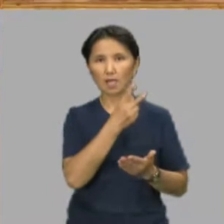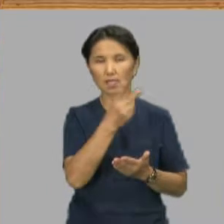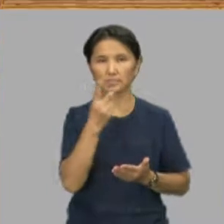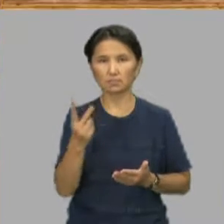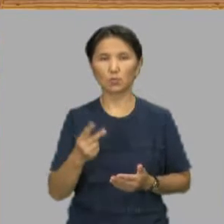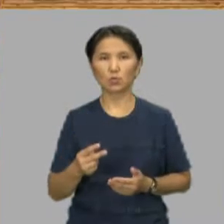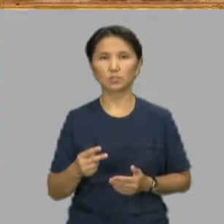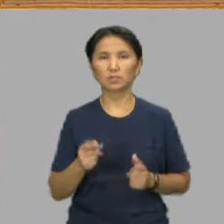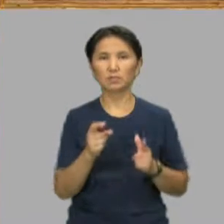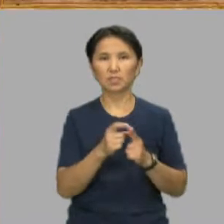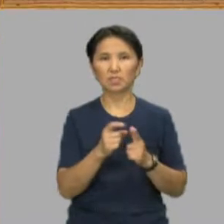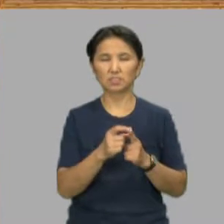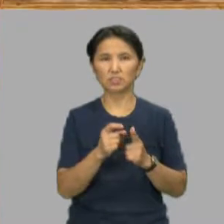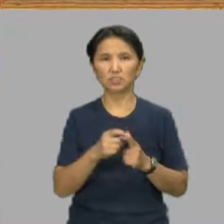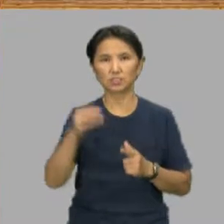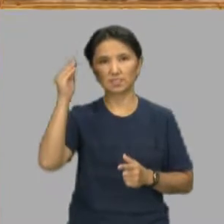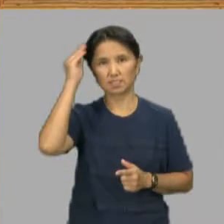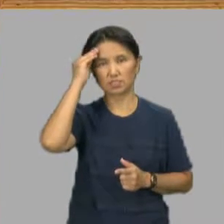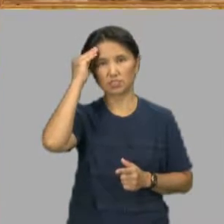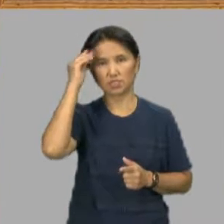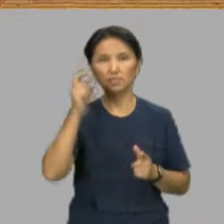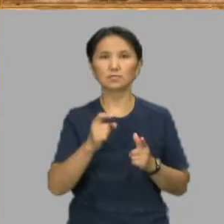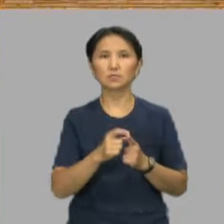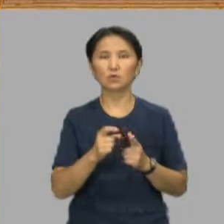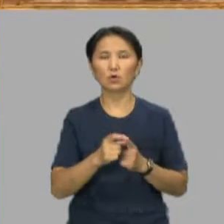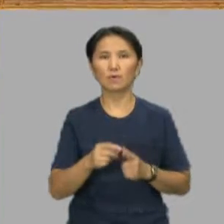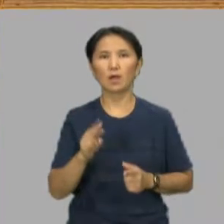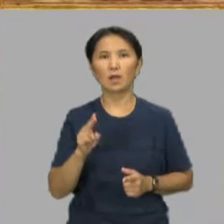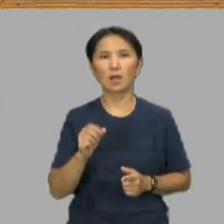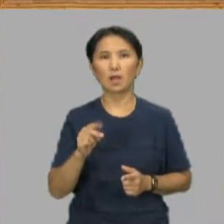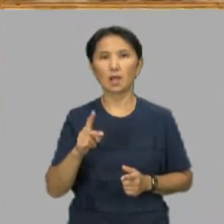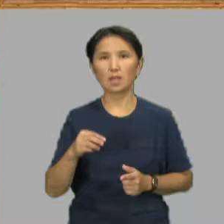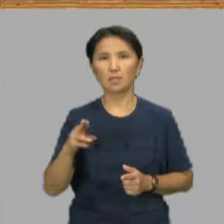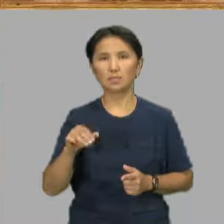Рассмотрим лексическое значение слова